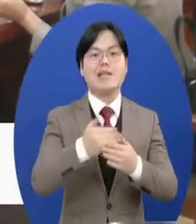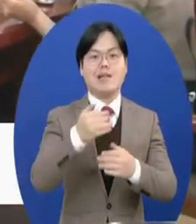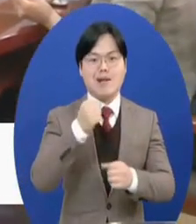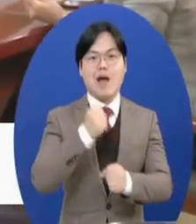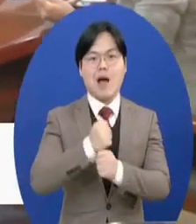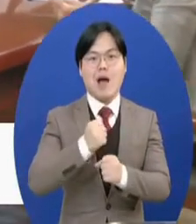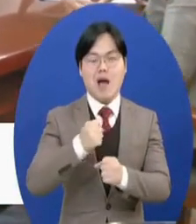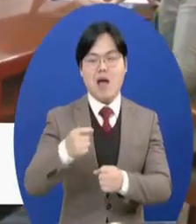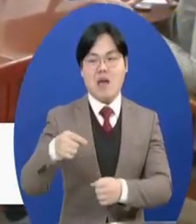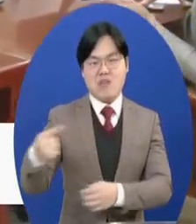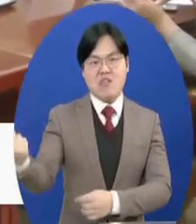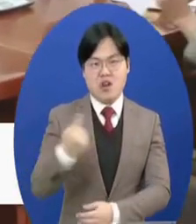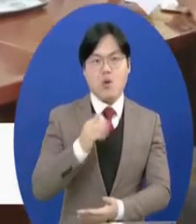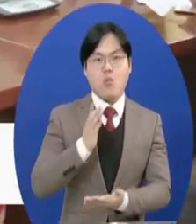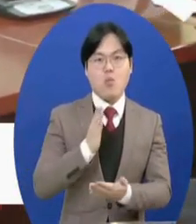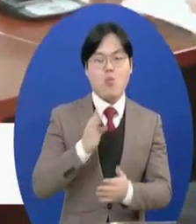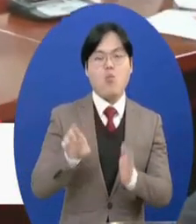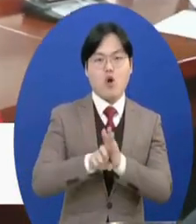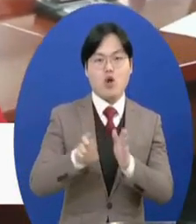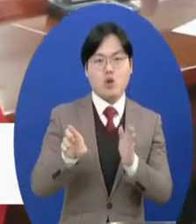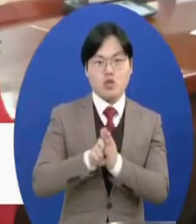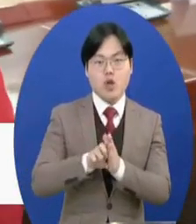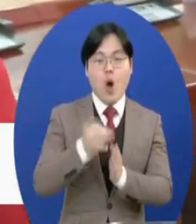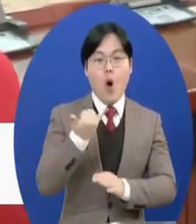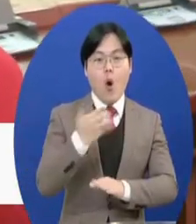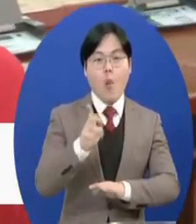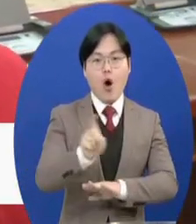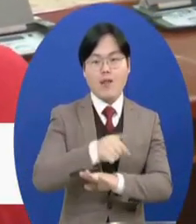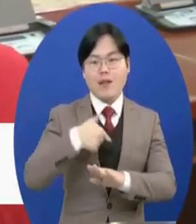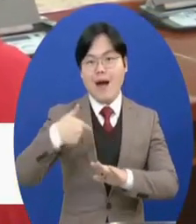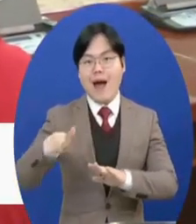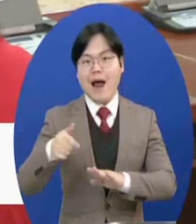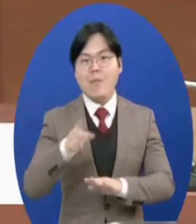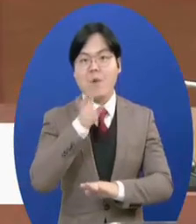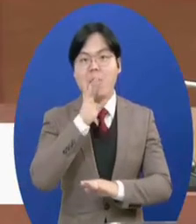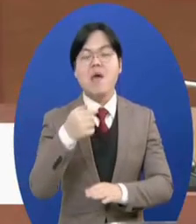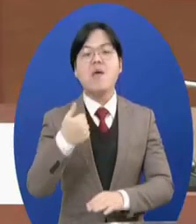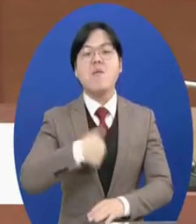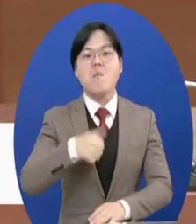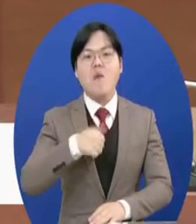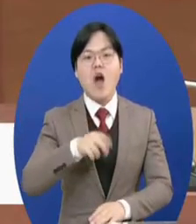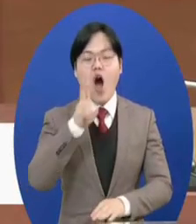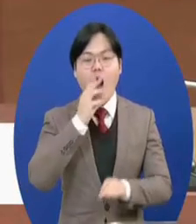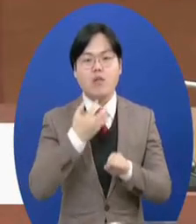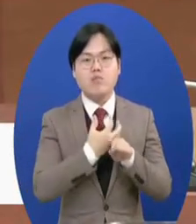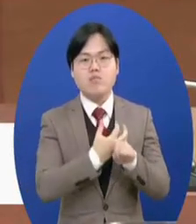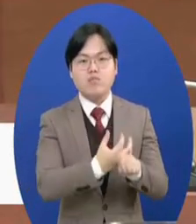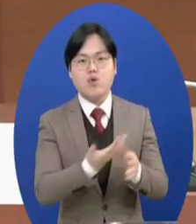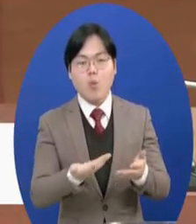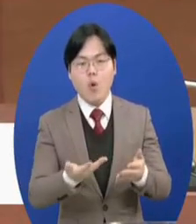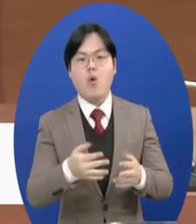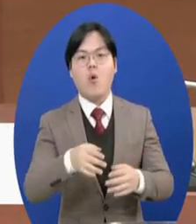буйны ажил, эрүүл мэндийн шалтгаантай иргэдээс бусад хүнийг зорчлохгүй болох нэ. Нийт одоо ард иргэдэг